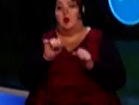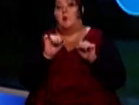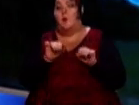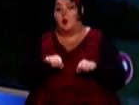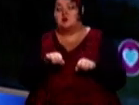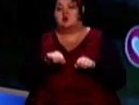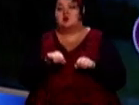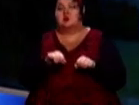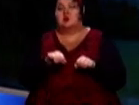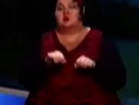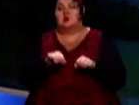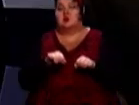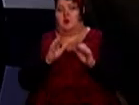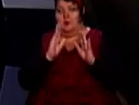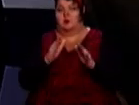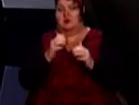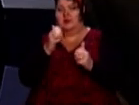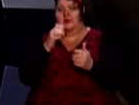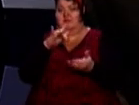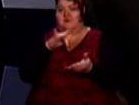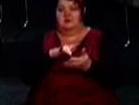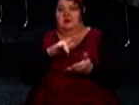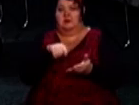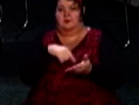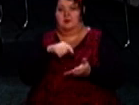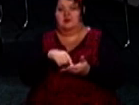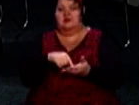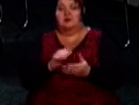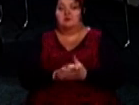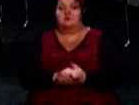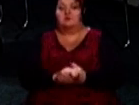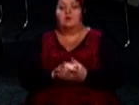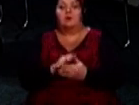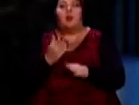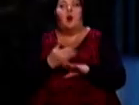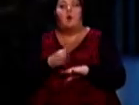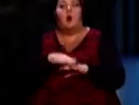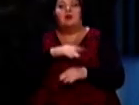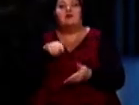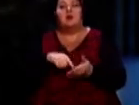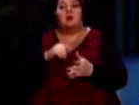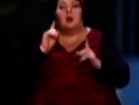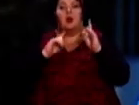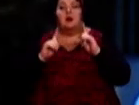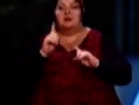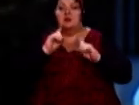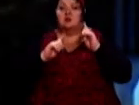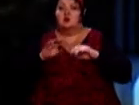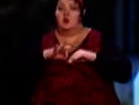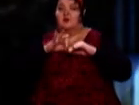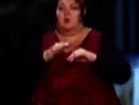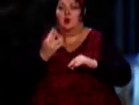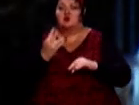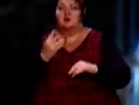можуть стати в середмісті. Продовжуємо. Полтавська міська рада на сесії, що відбулася 4 жовтня,